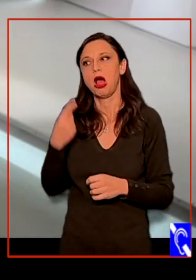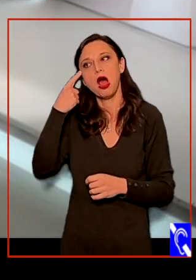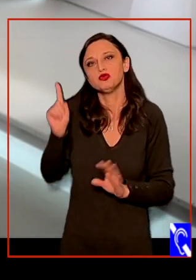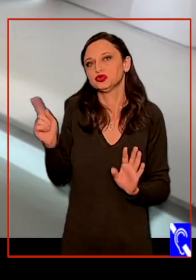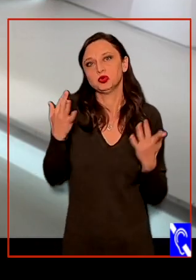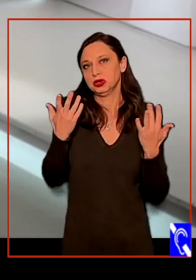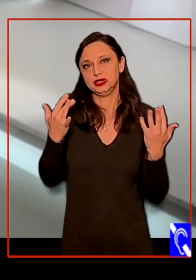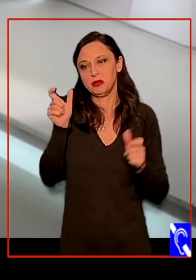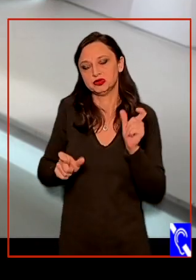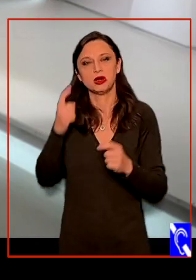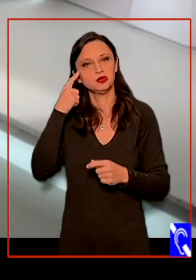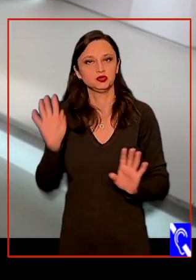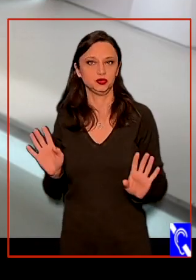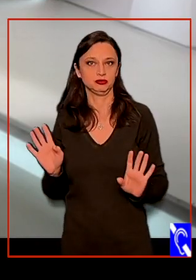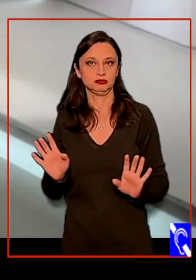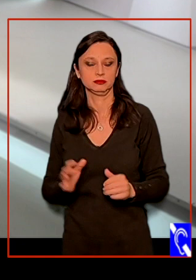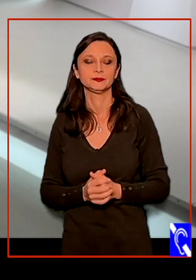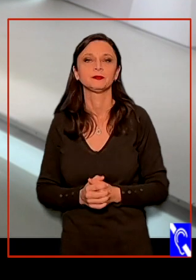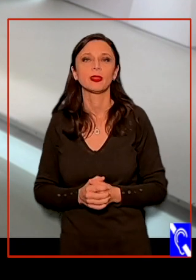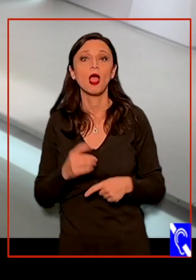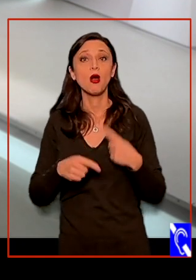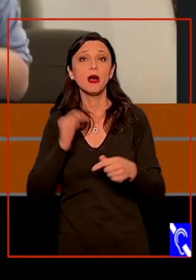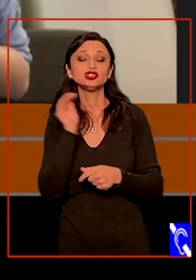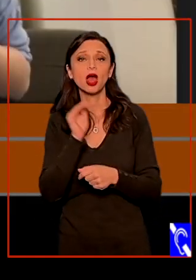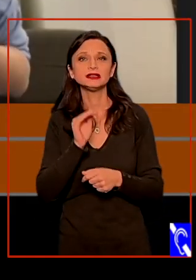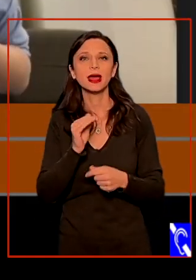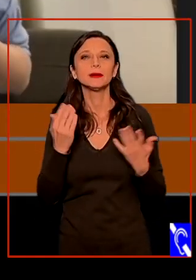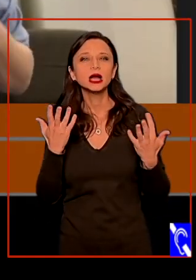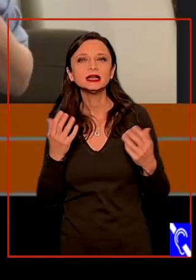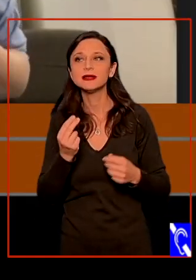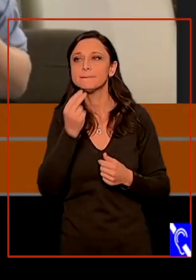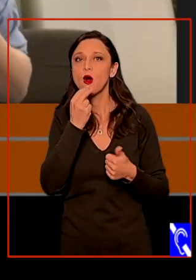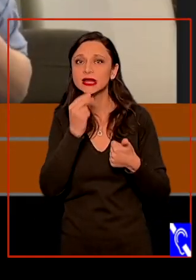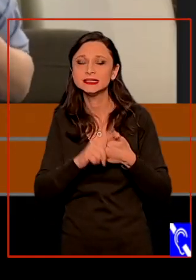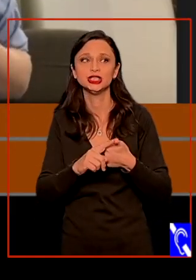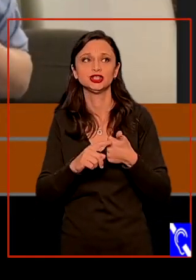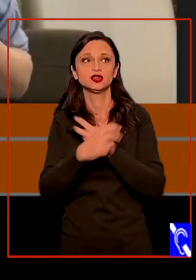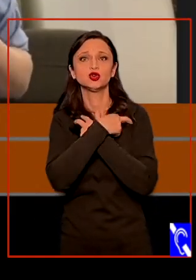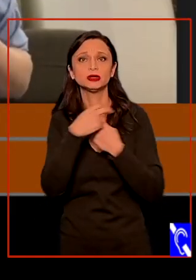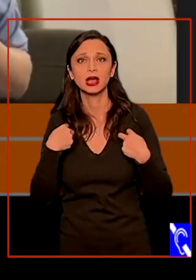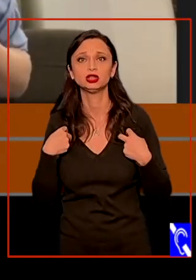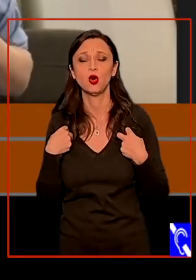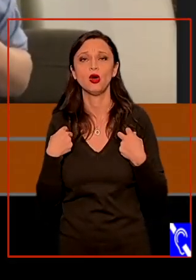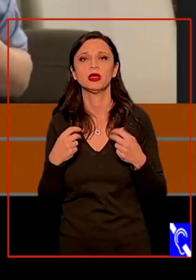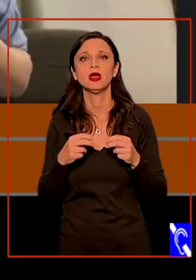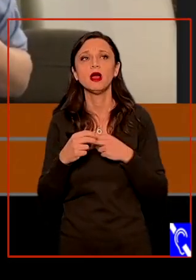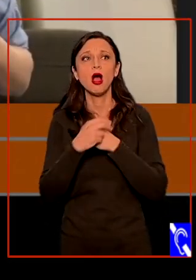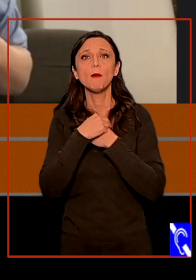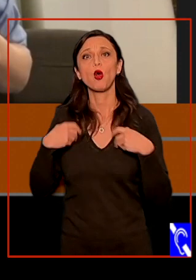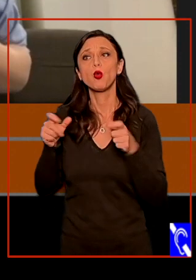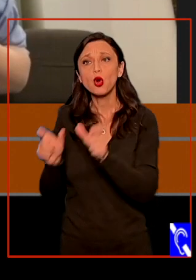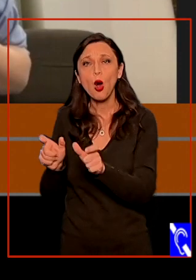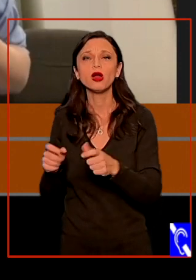câți dintre ei, ofițeri de poliție, procurori, judecători, au urmat cursuri în ceea ce privește maniera în